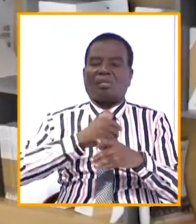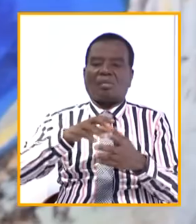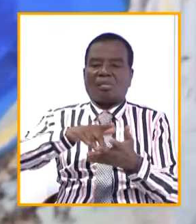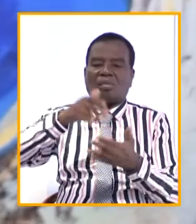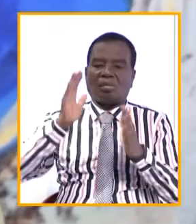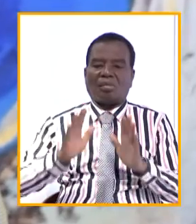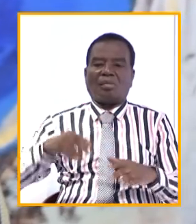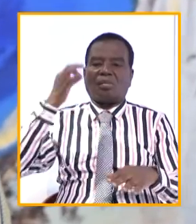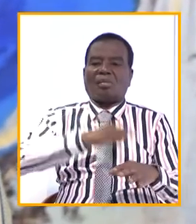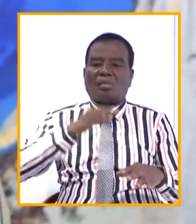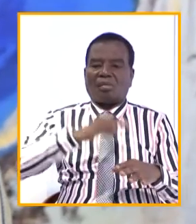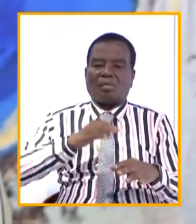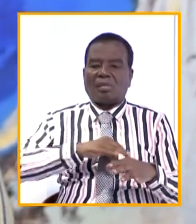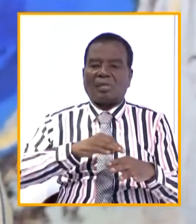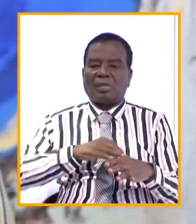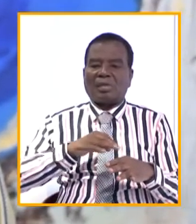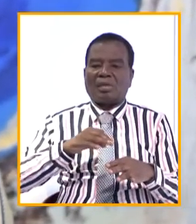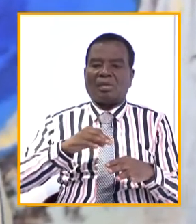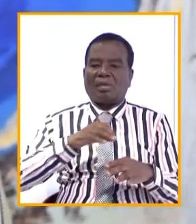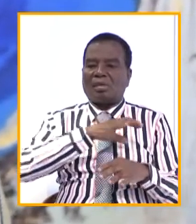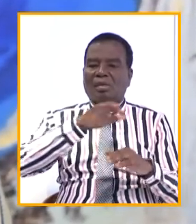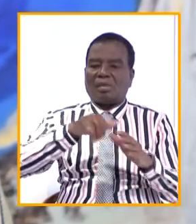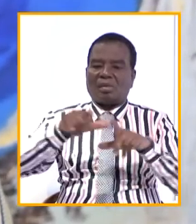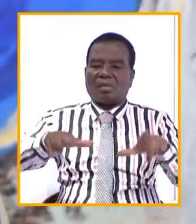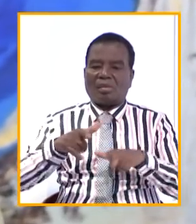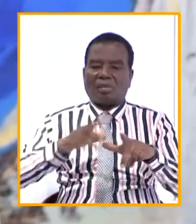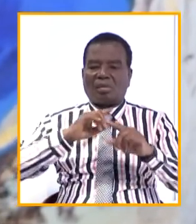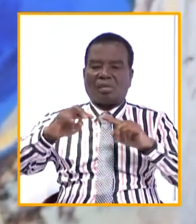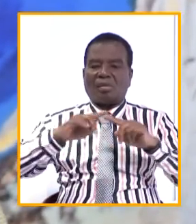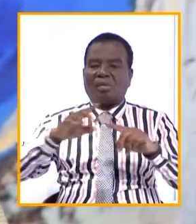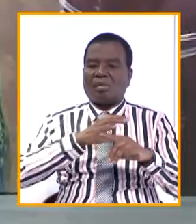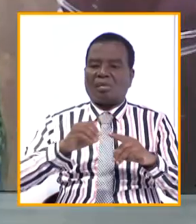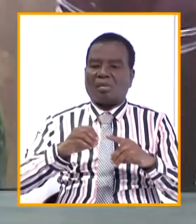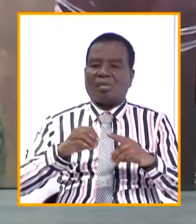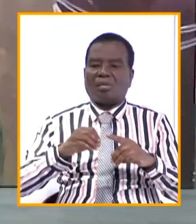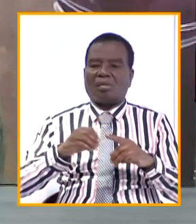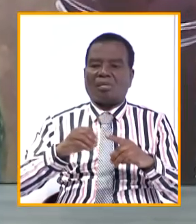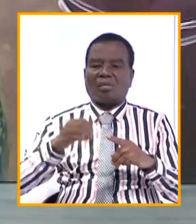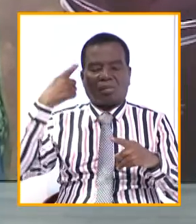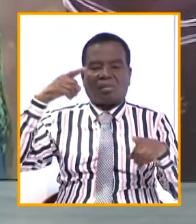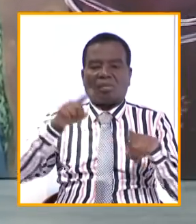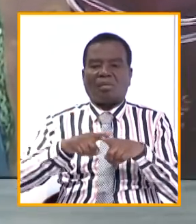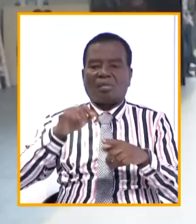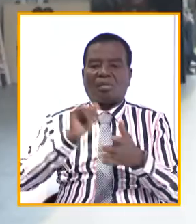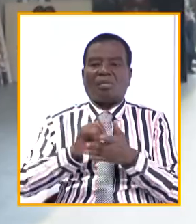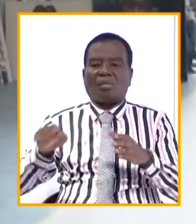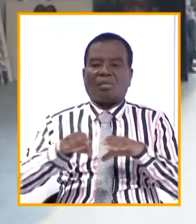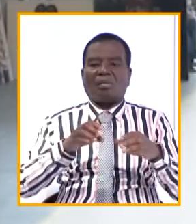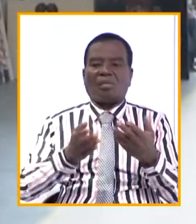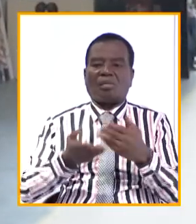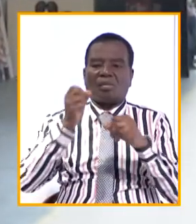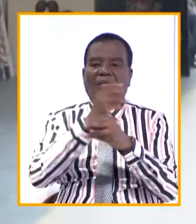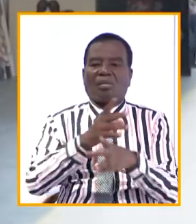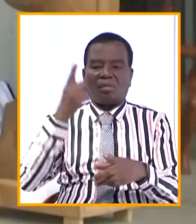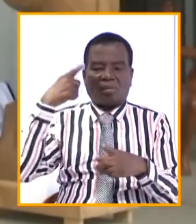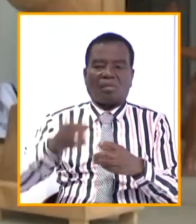de bénéficier de ces tribunes d'expression, de ces cadres d'expression. Une convention qui se matérialise déjà